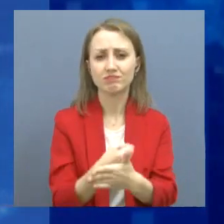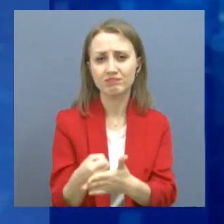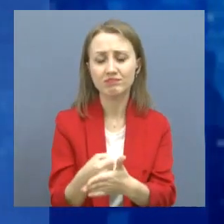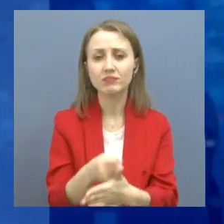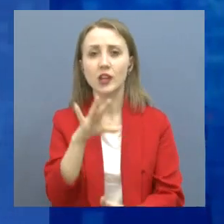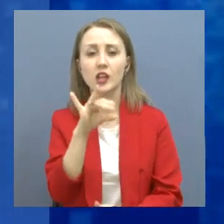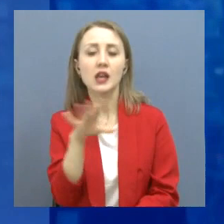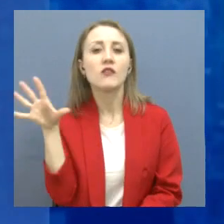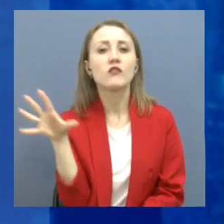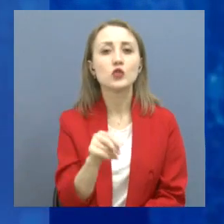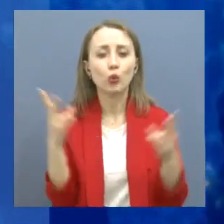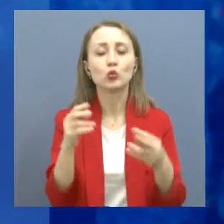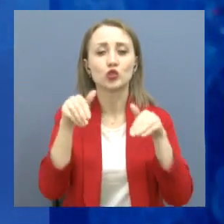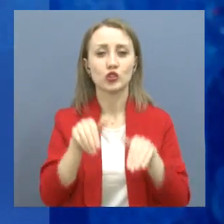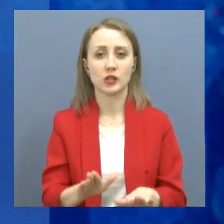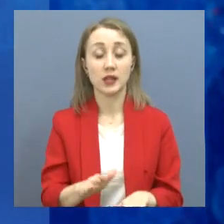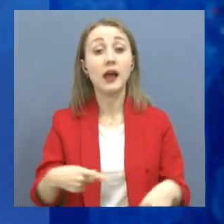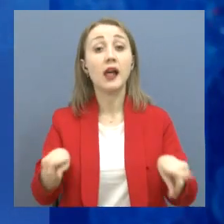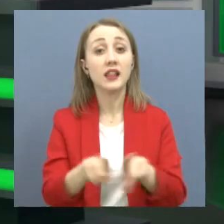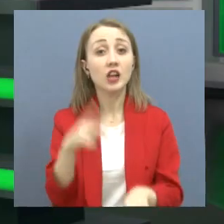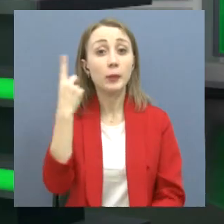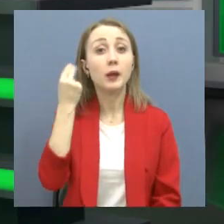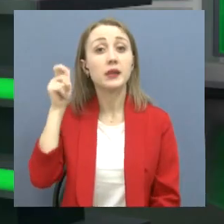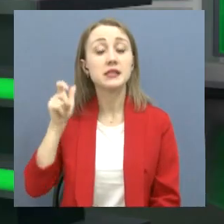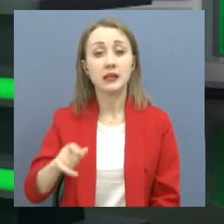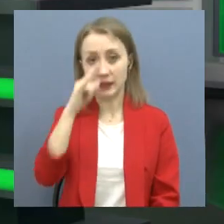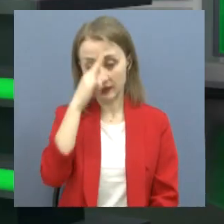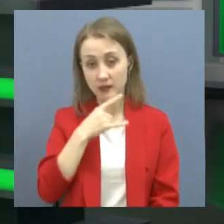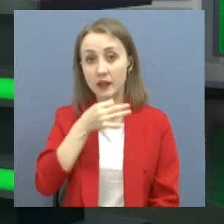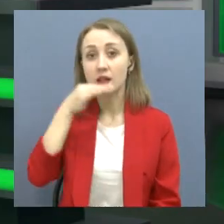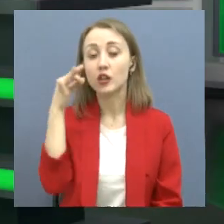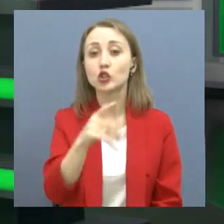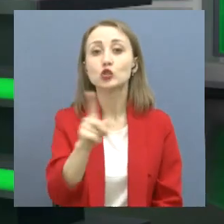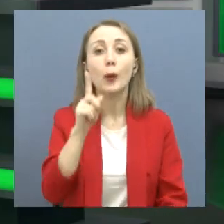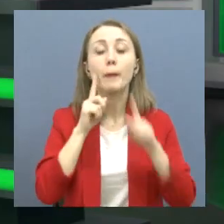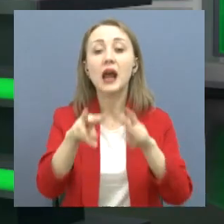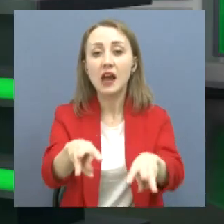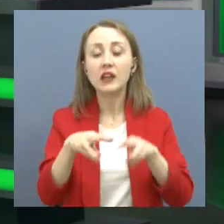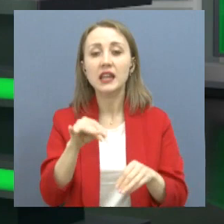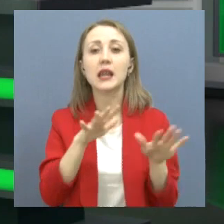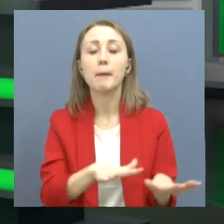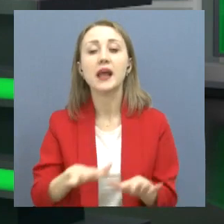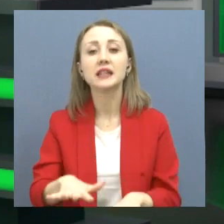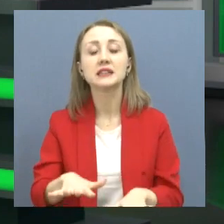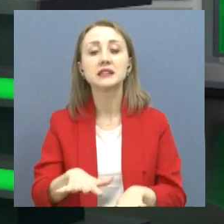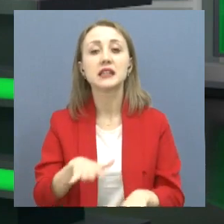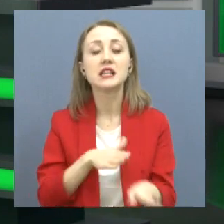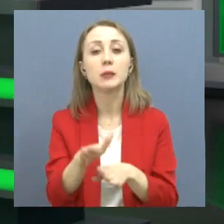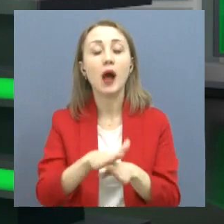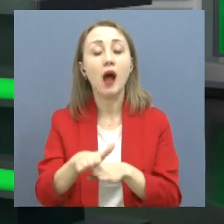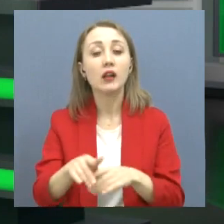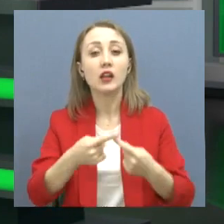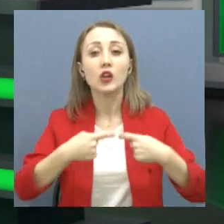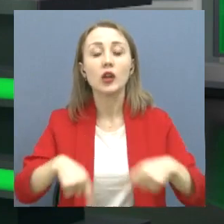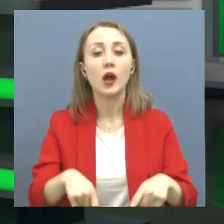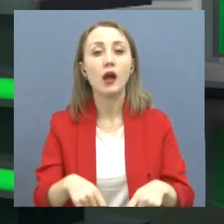предпримет все необходимые меры. Также первый президент Казахстана отметил, что правительству и местным исполнительным органам необходимо